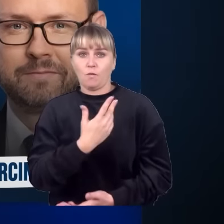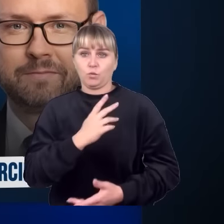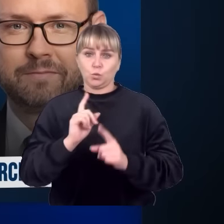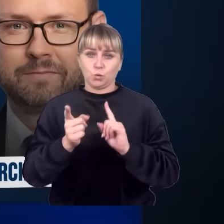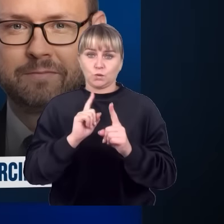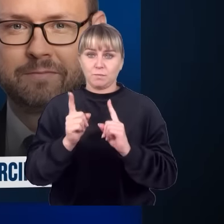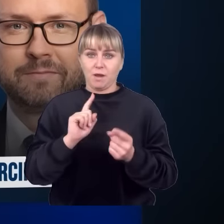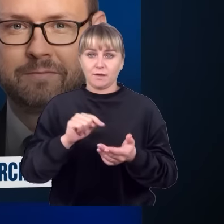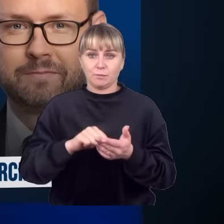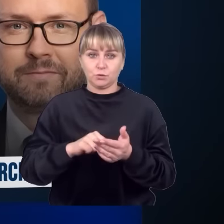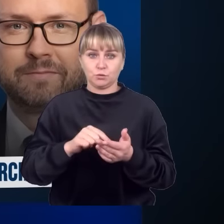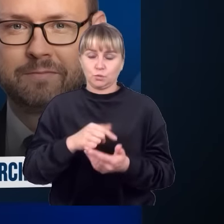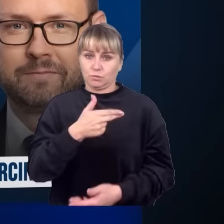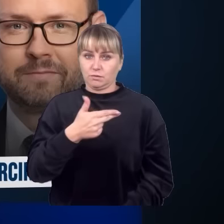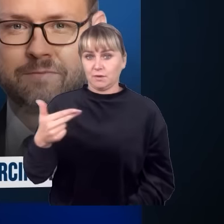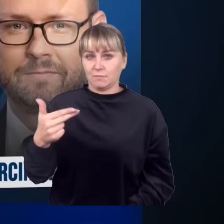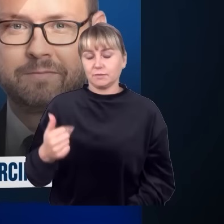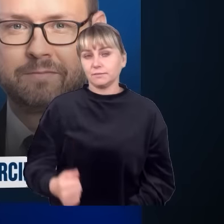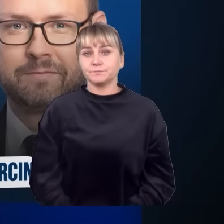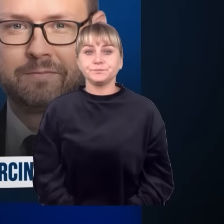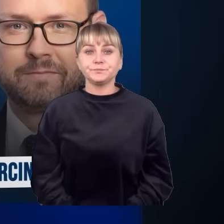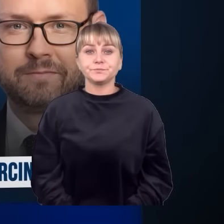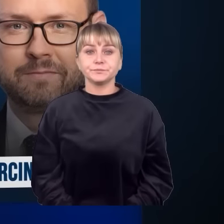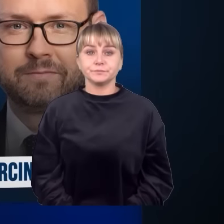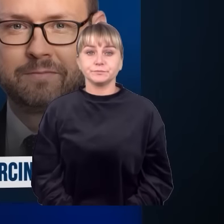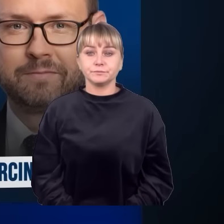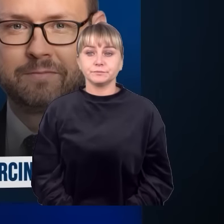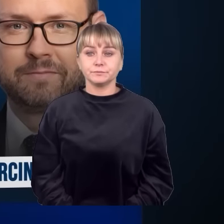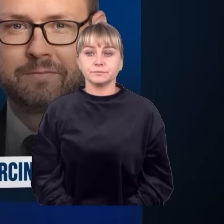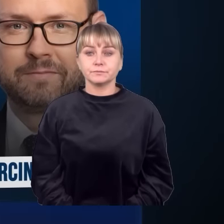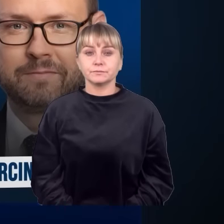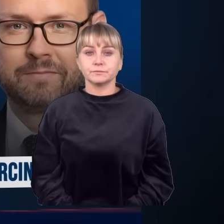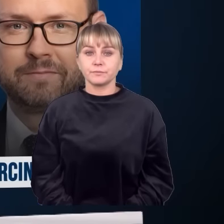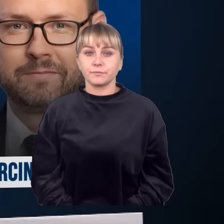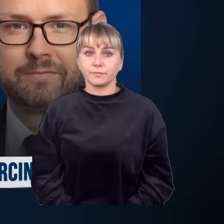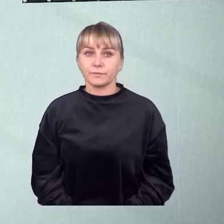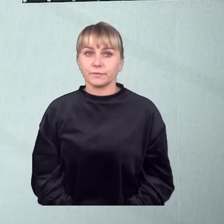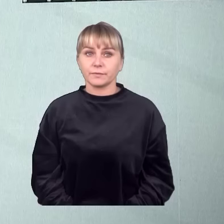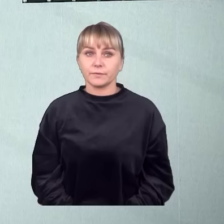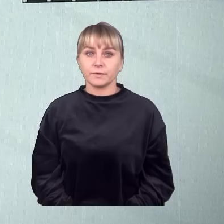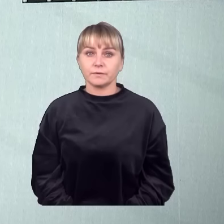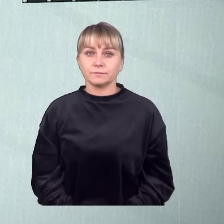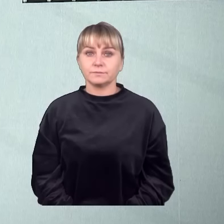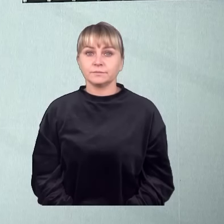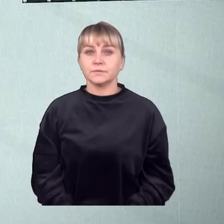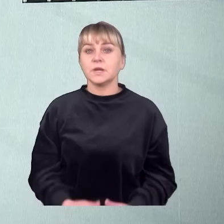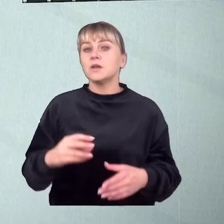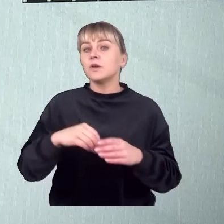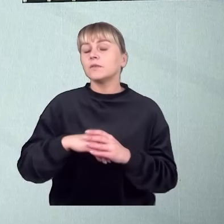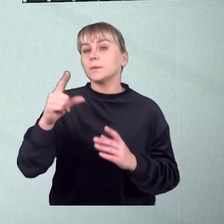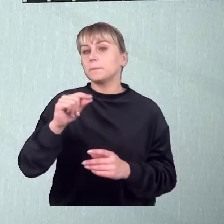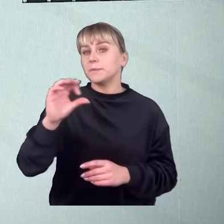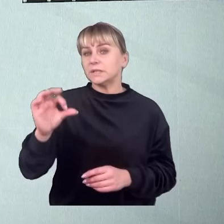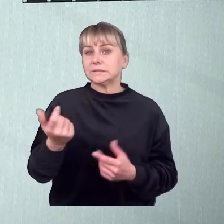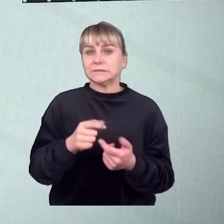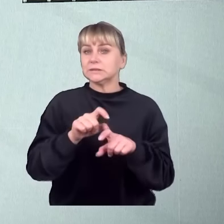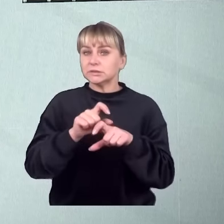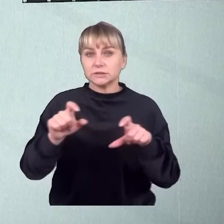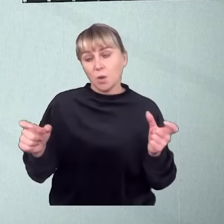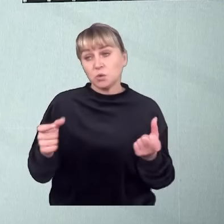nasz warsztat dyskusji w łonie szeroko rozumianego kierownictwa Prawa i Sprawiedliwości i cały czas jest to